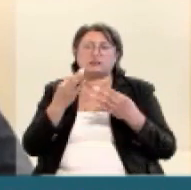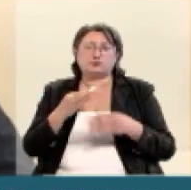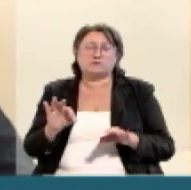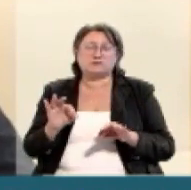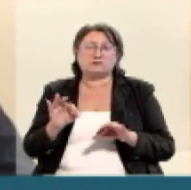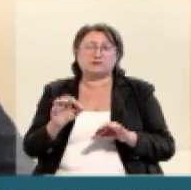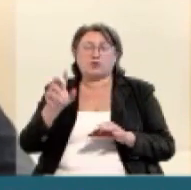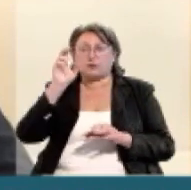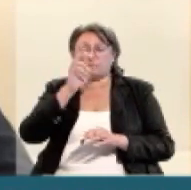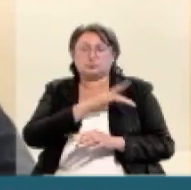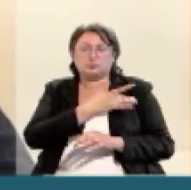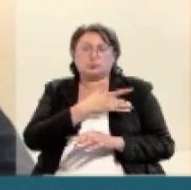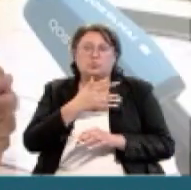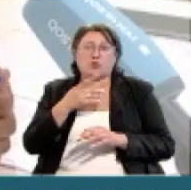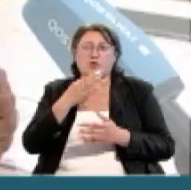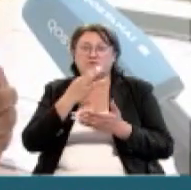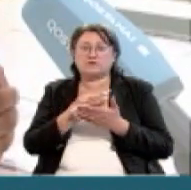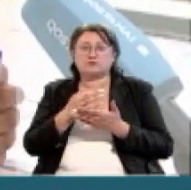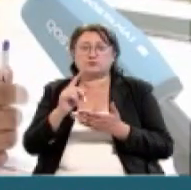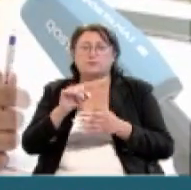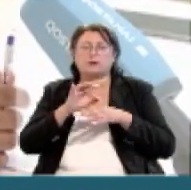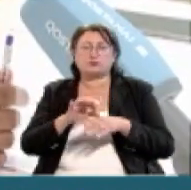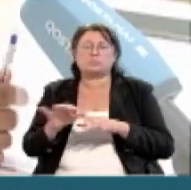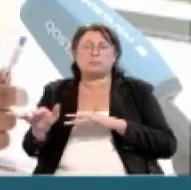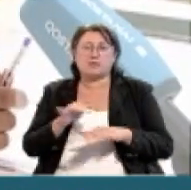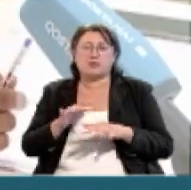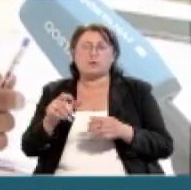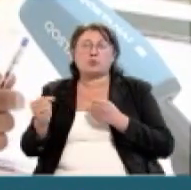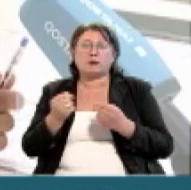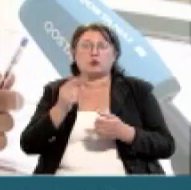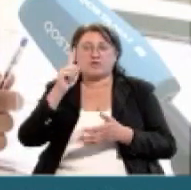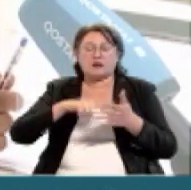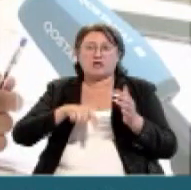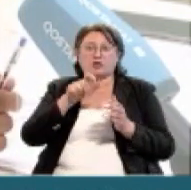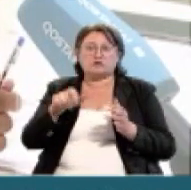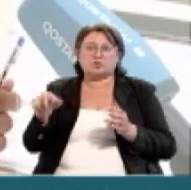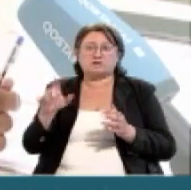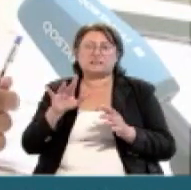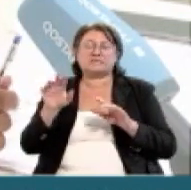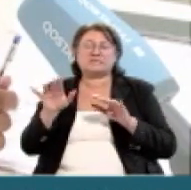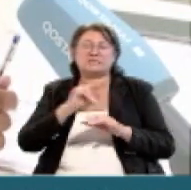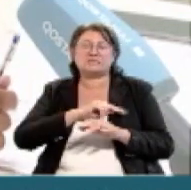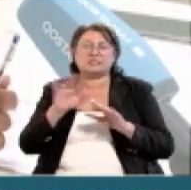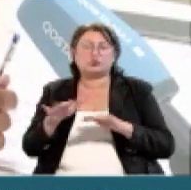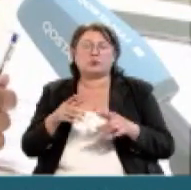әрі толықтырулар жобасы баяндалды. Азаматтардың саладағы уәкілетті органның қызметіне деген сенімін нығайту бойынша шараларды